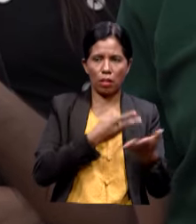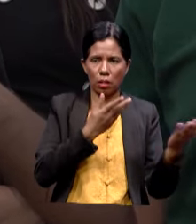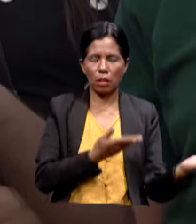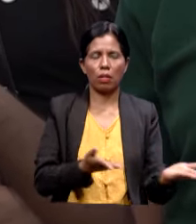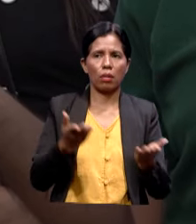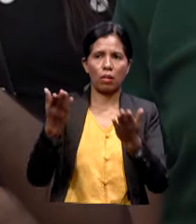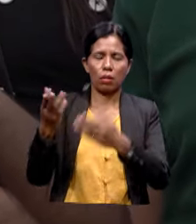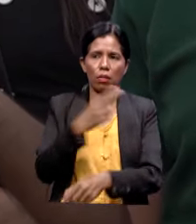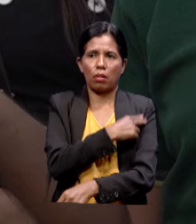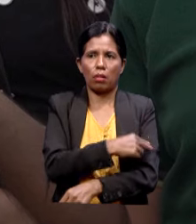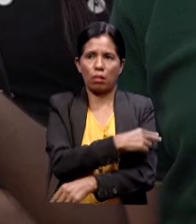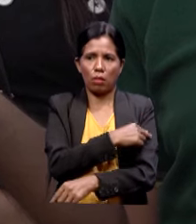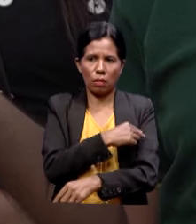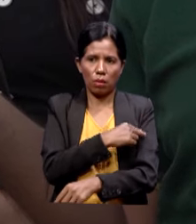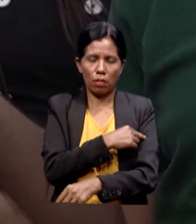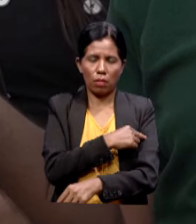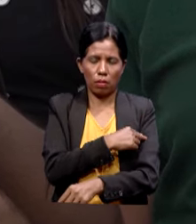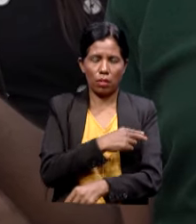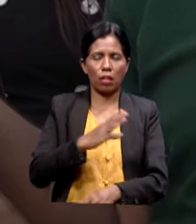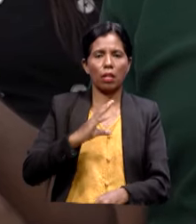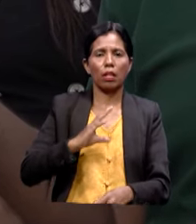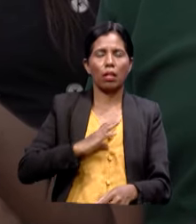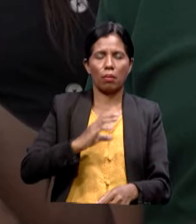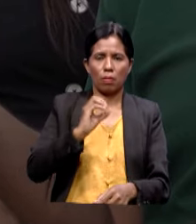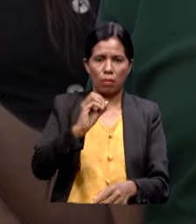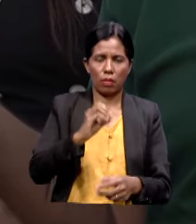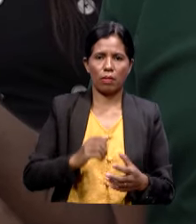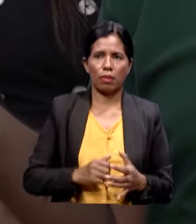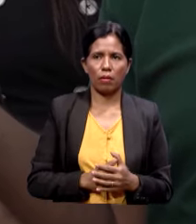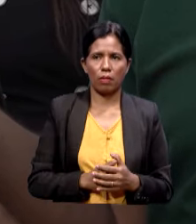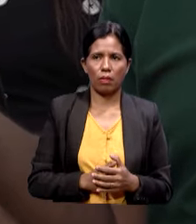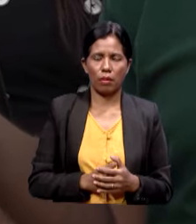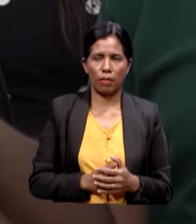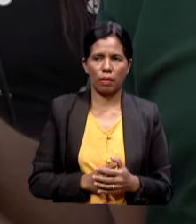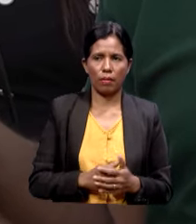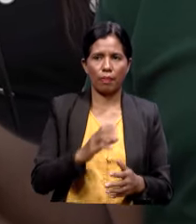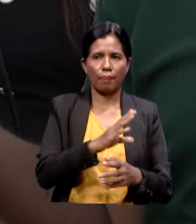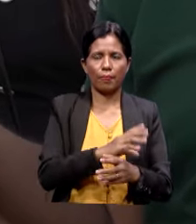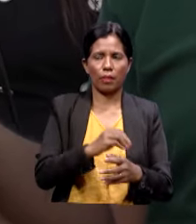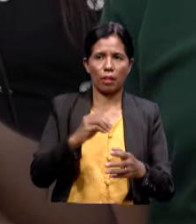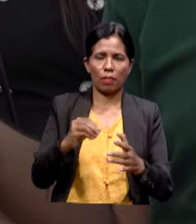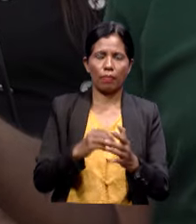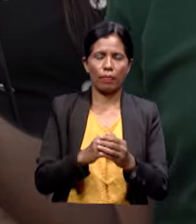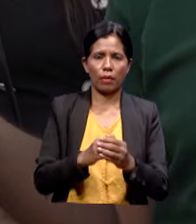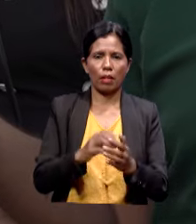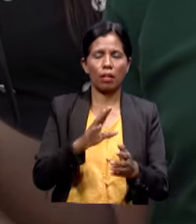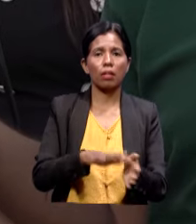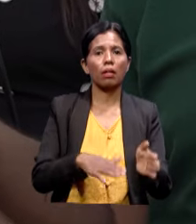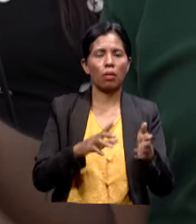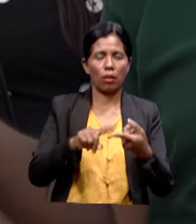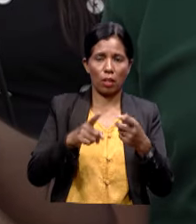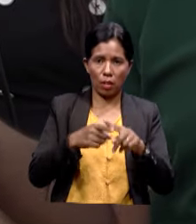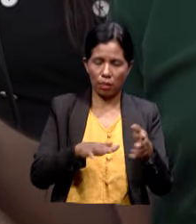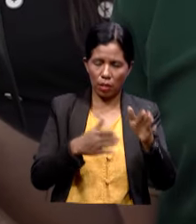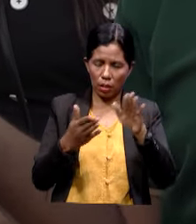loriba hospital ia kampung baru na bana anto loson mate bien ho mate bien nia primu sira ida